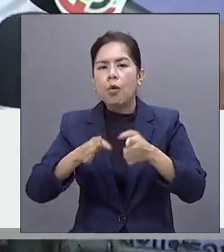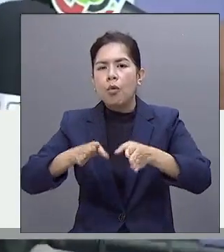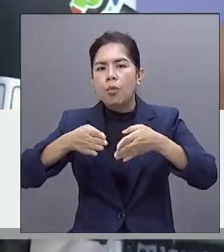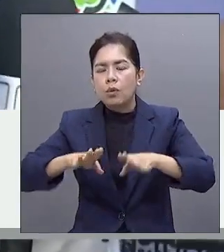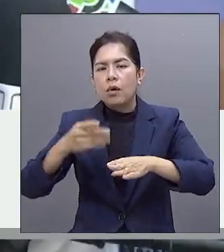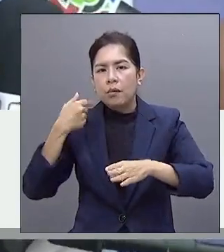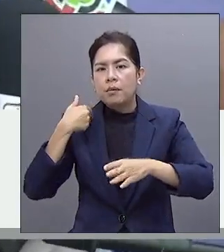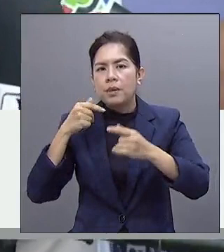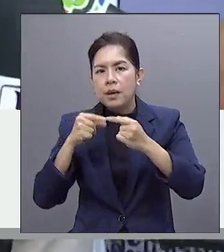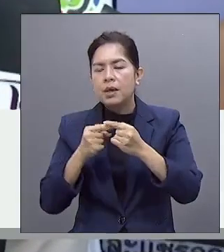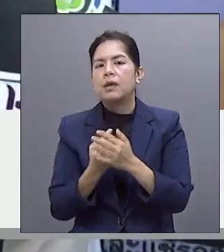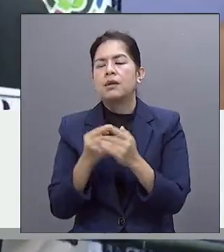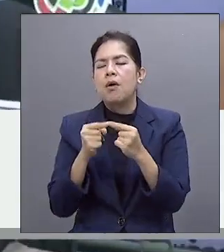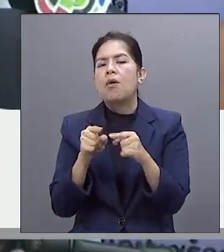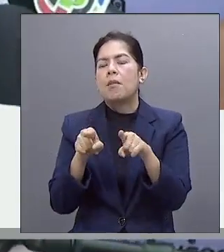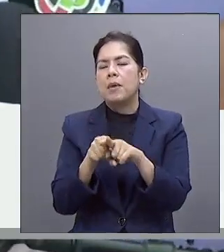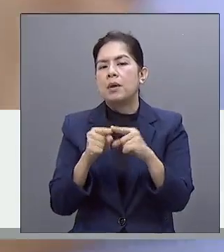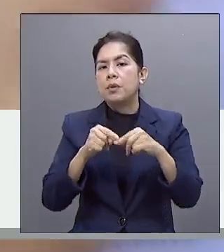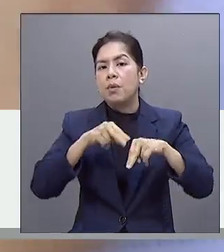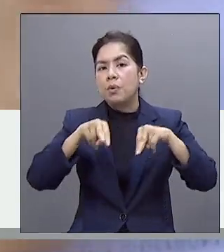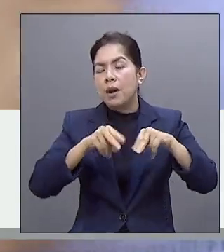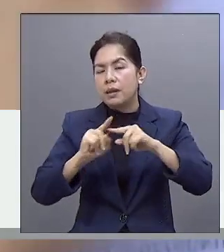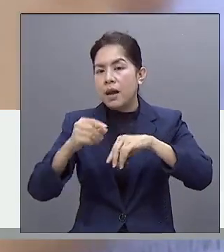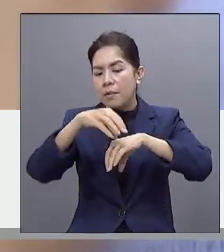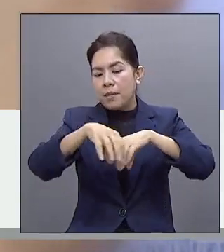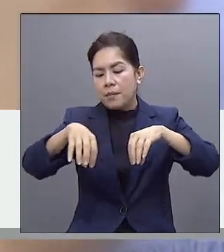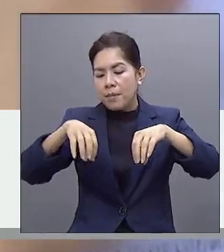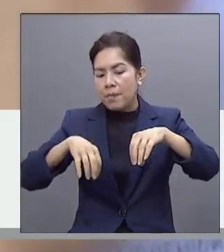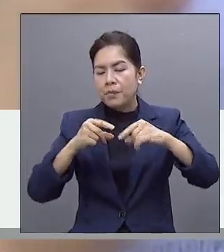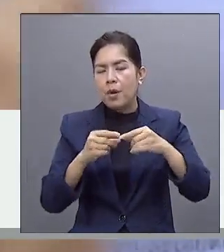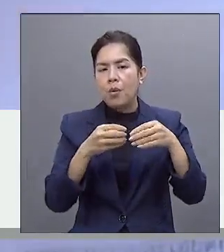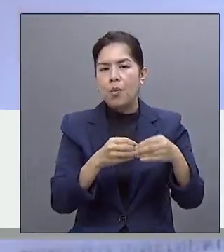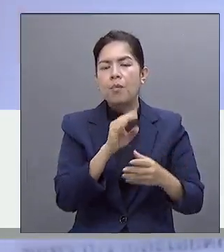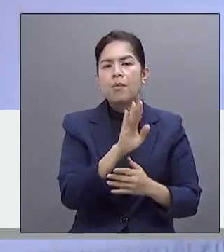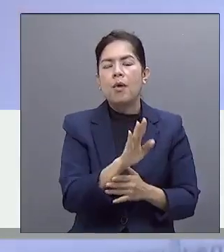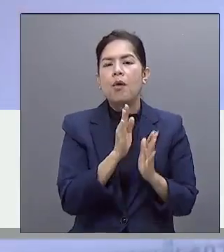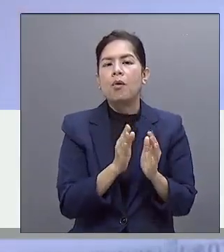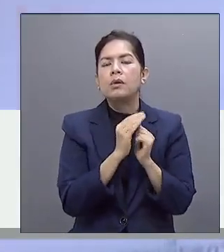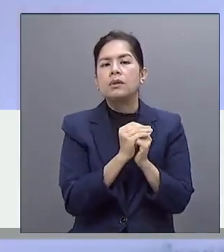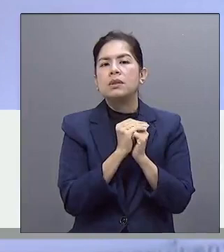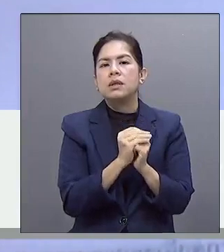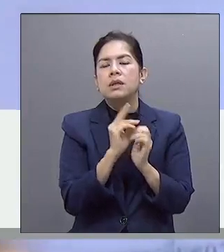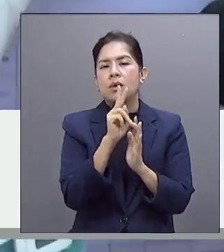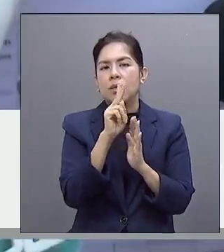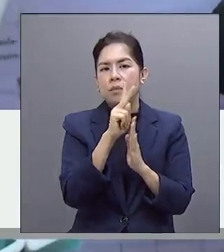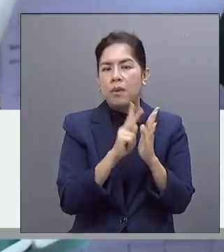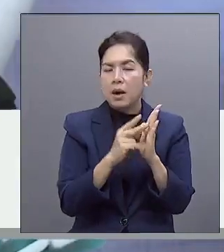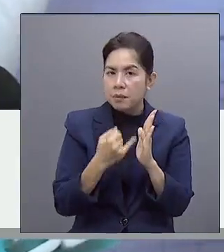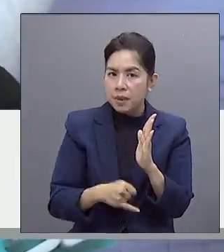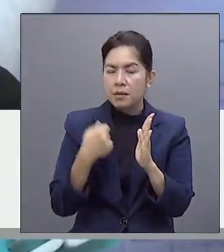อยรับช่วงดูแลต่อดูแลทั้งกลุ่มทุนจีนเทาไปจนถึงกรณีของสารวัตรซัว